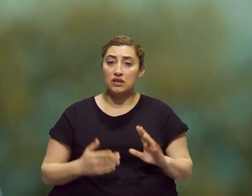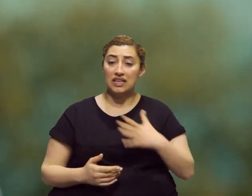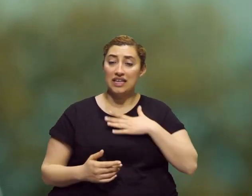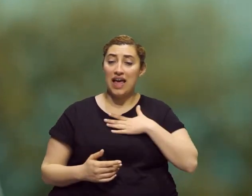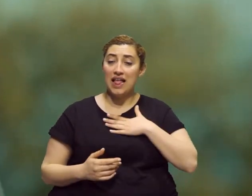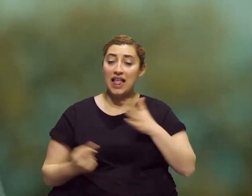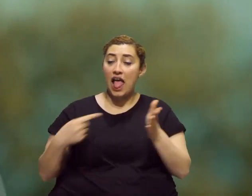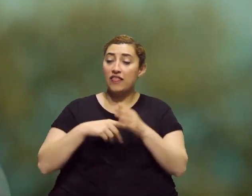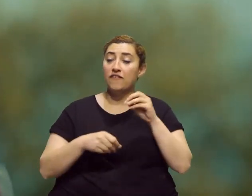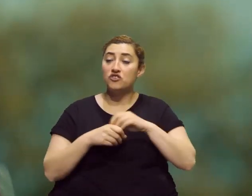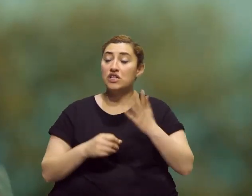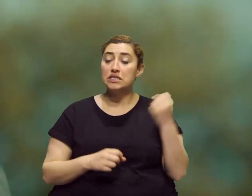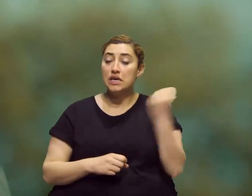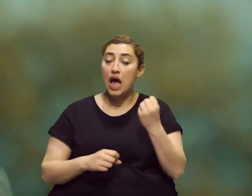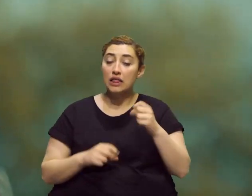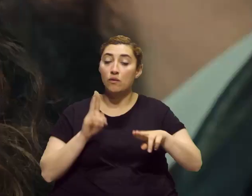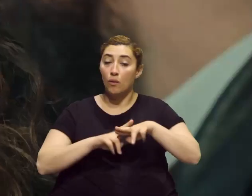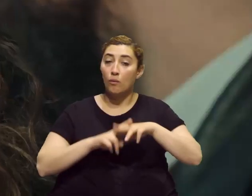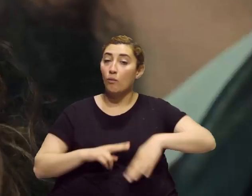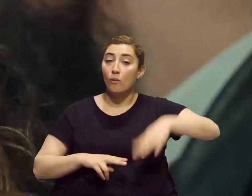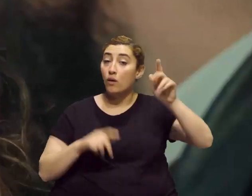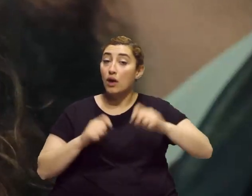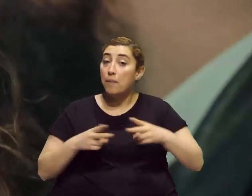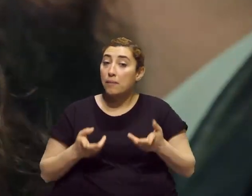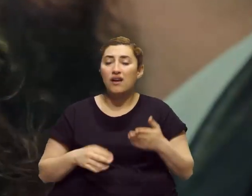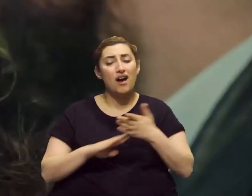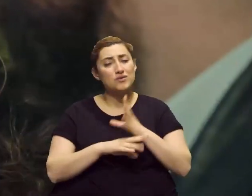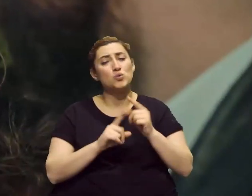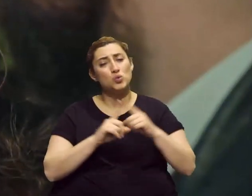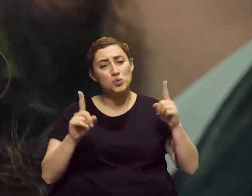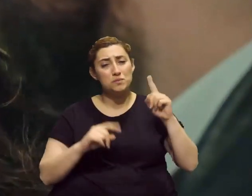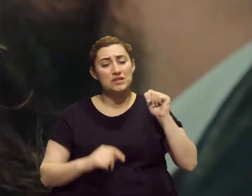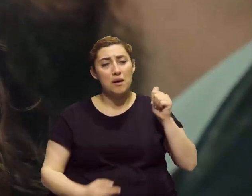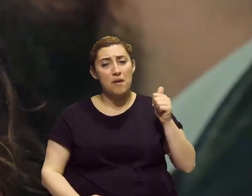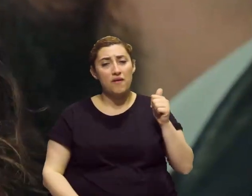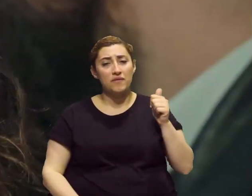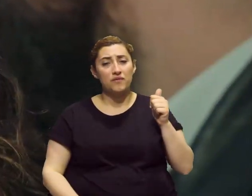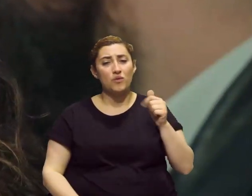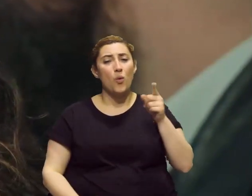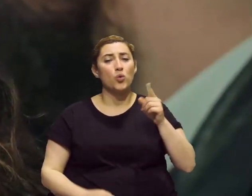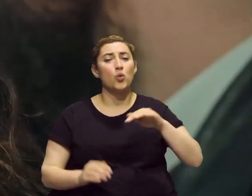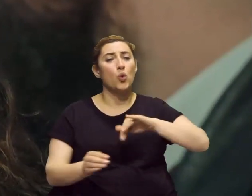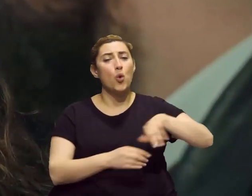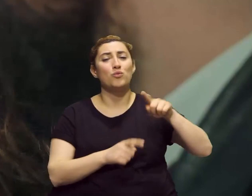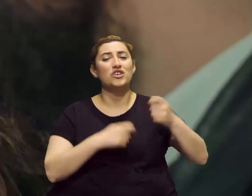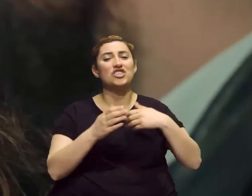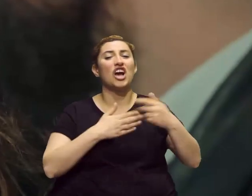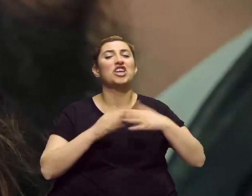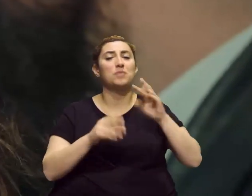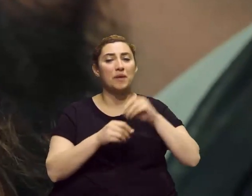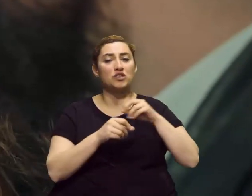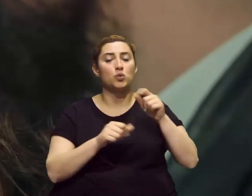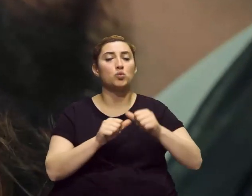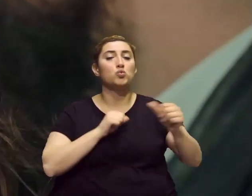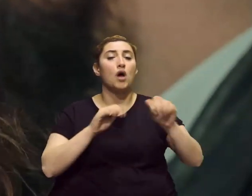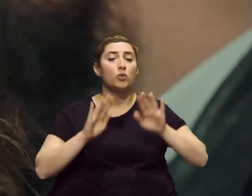kendi emelleri için nasıl bir katil olarak yetiştirebilir ki? Aslında uzun bir süre onu korumak, bu işlere bulaştırmamak için